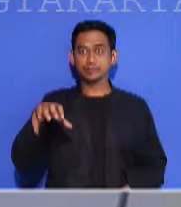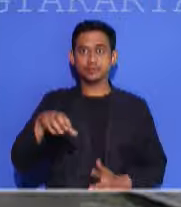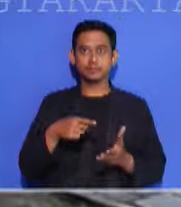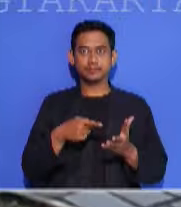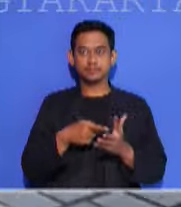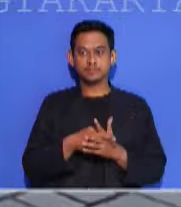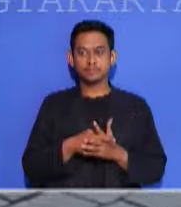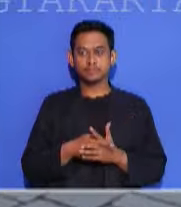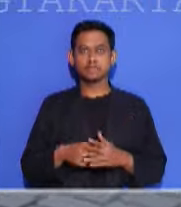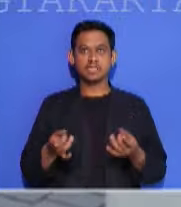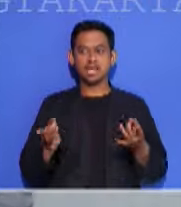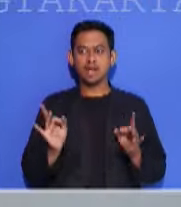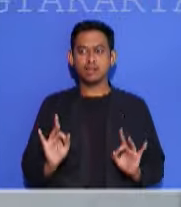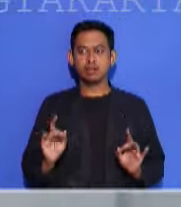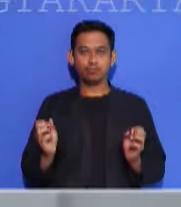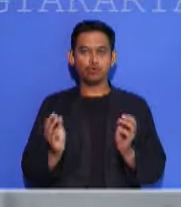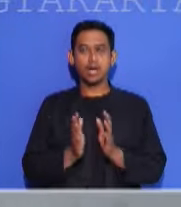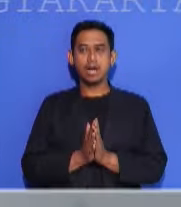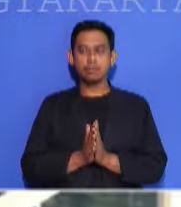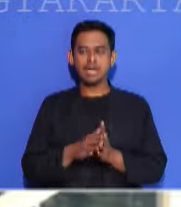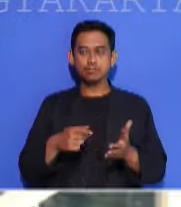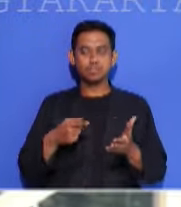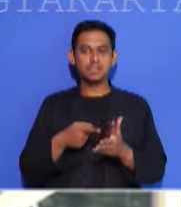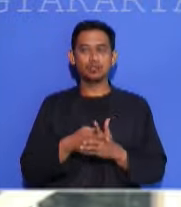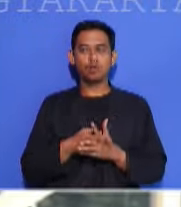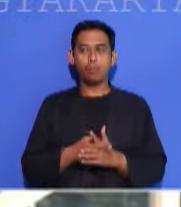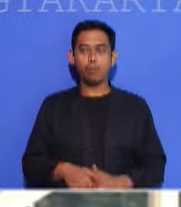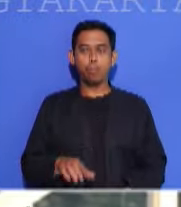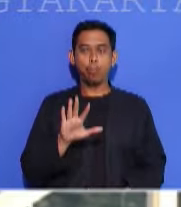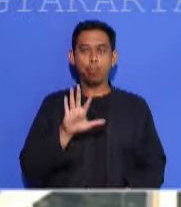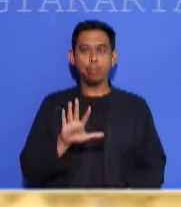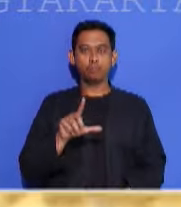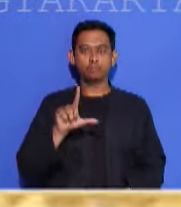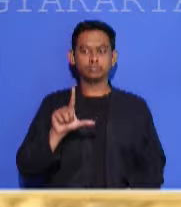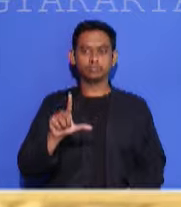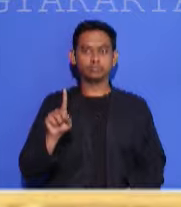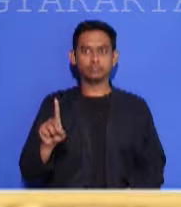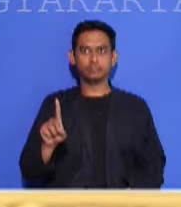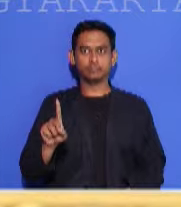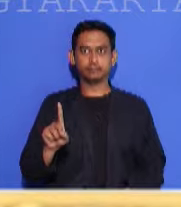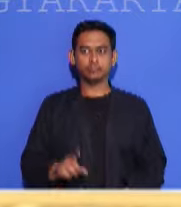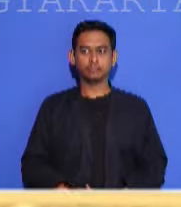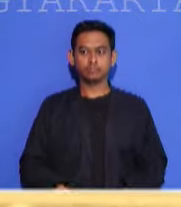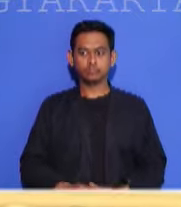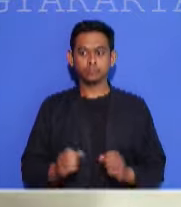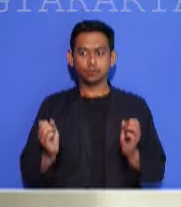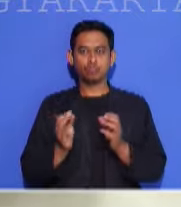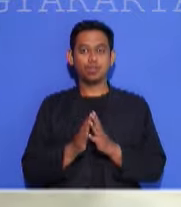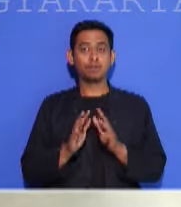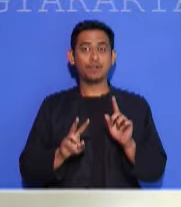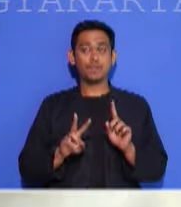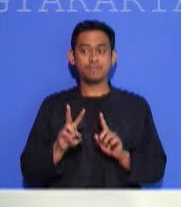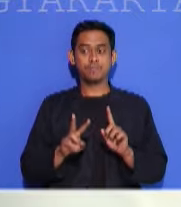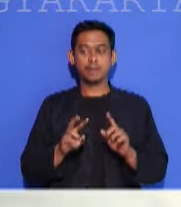Yogyakarta, jumlah daftar pemilih tetap yang tercatat sebanyak 571 orang. Jumlah tersebut termasuk 12 DPT